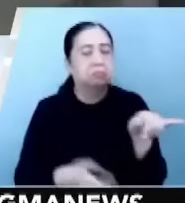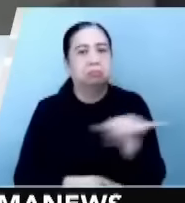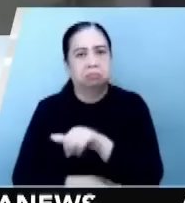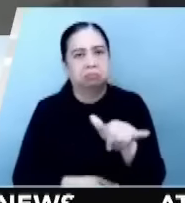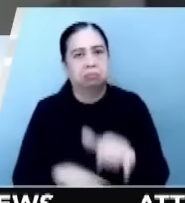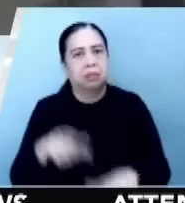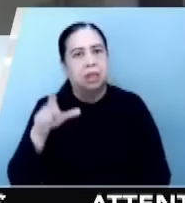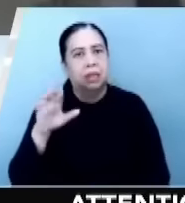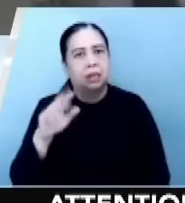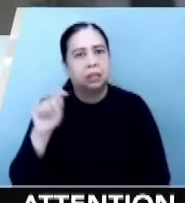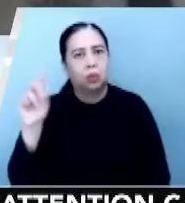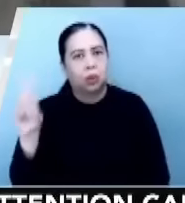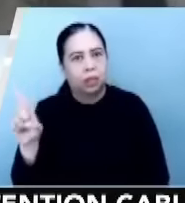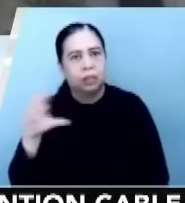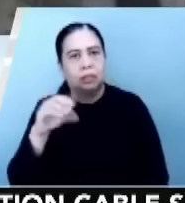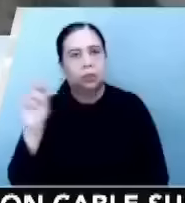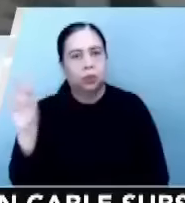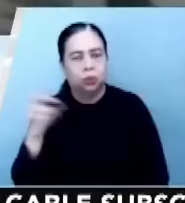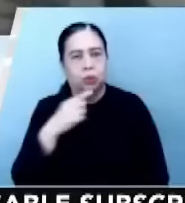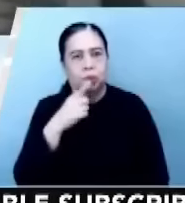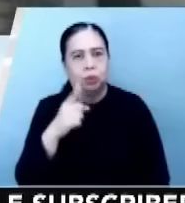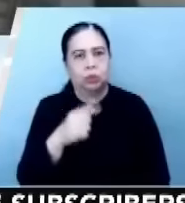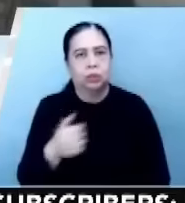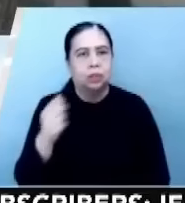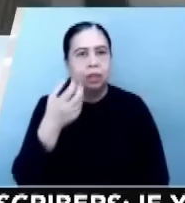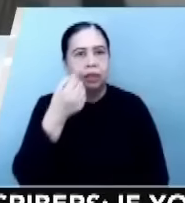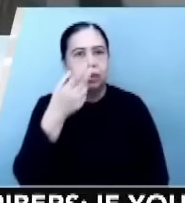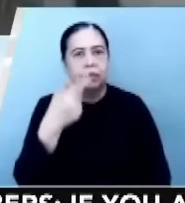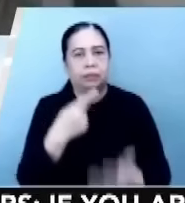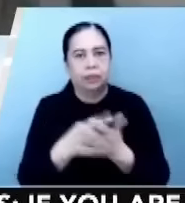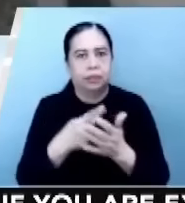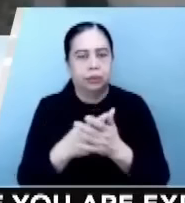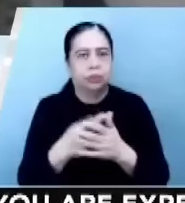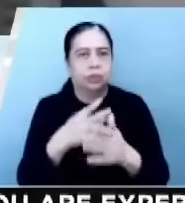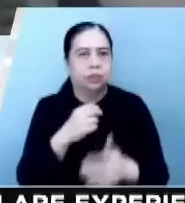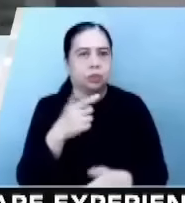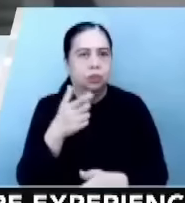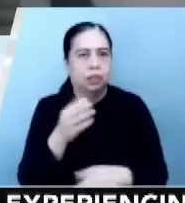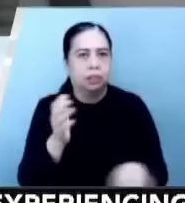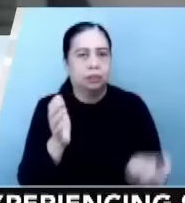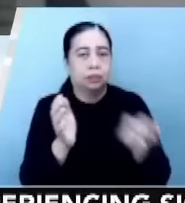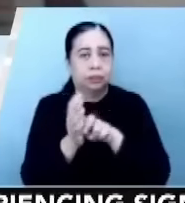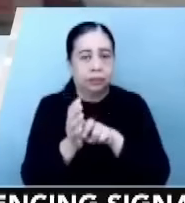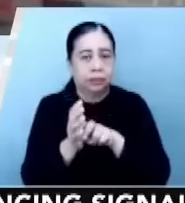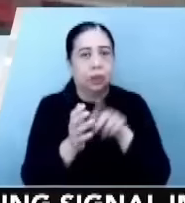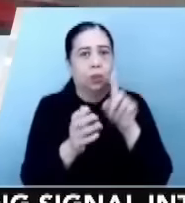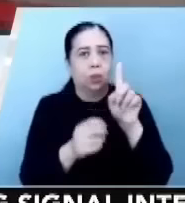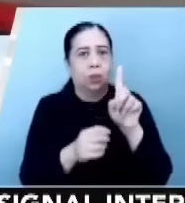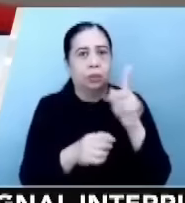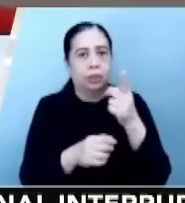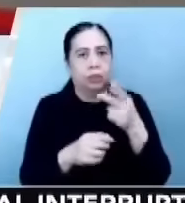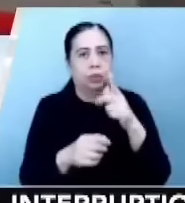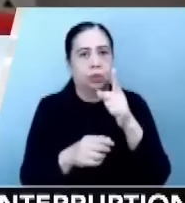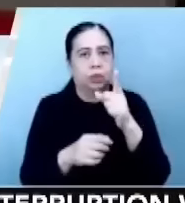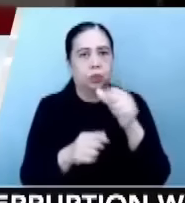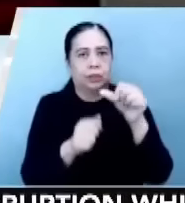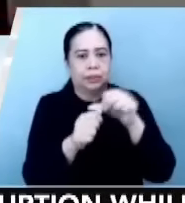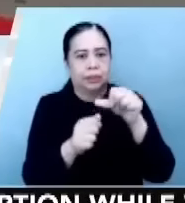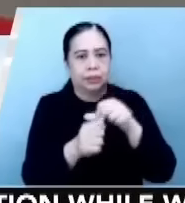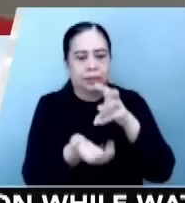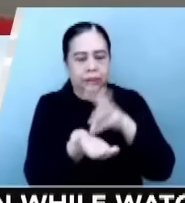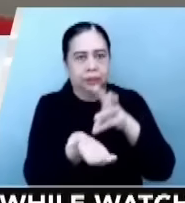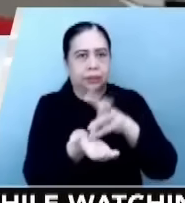1 at 2 ayon sa DOTR na 13 pesos and 29 cents na boarding fare at 1 peso and 21 centavos na dagdag